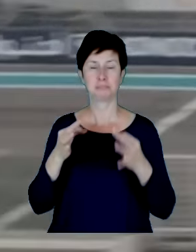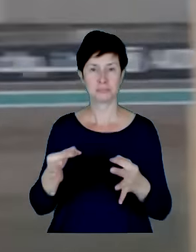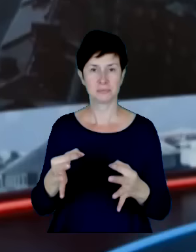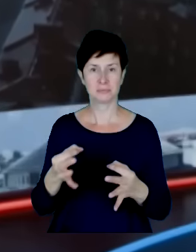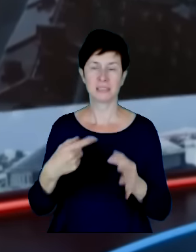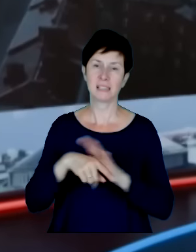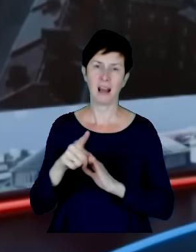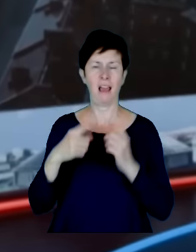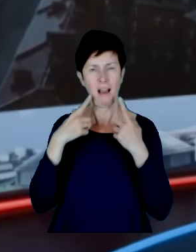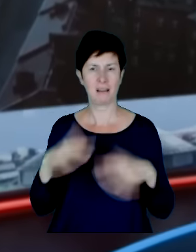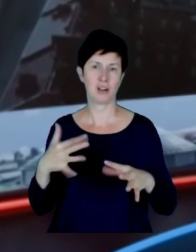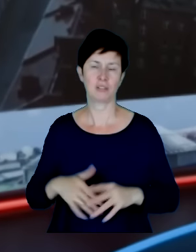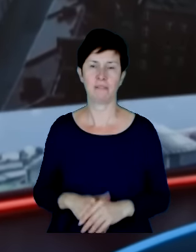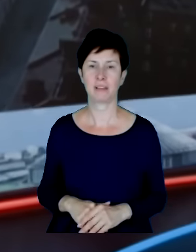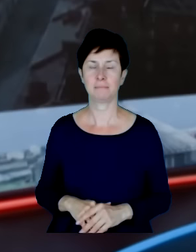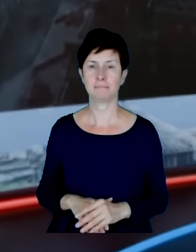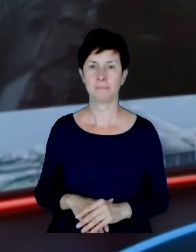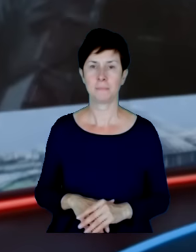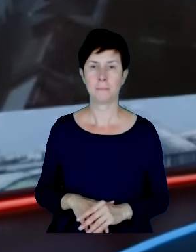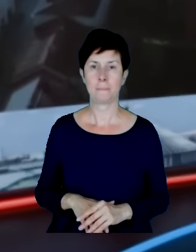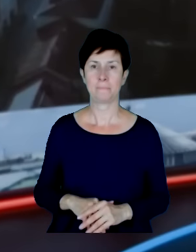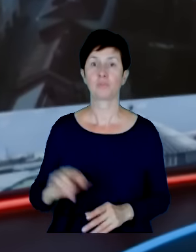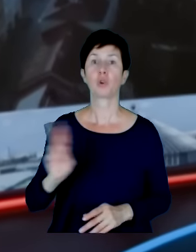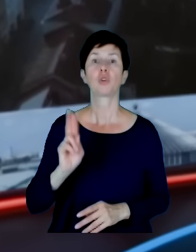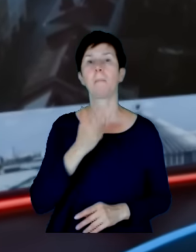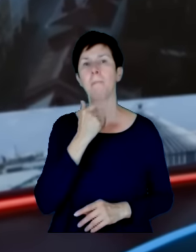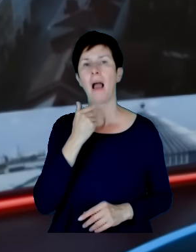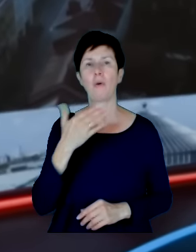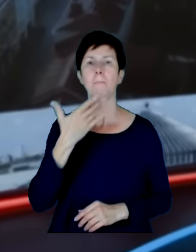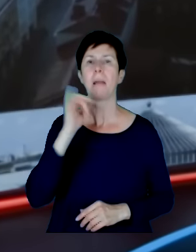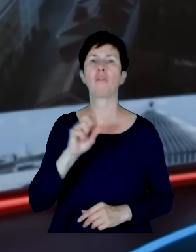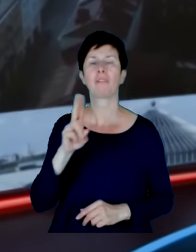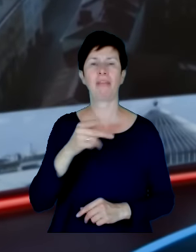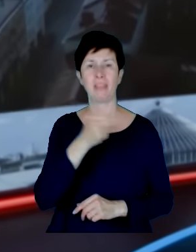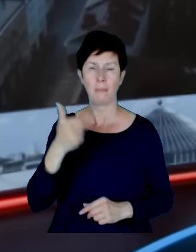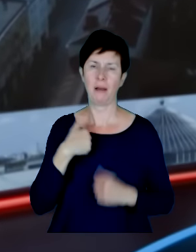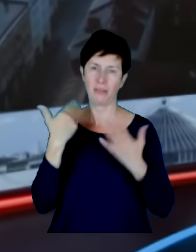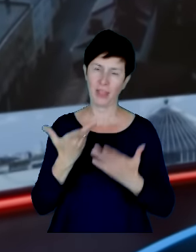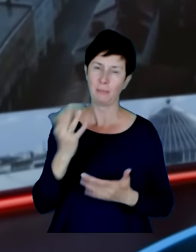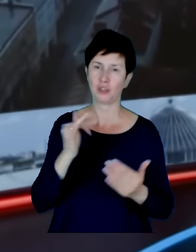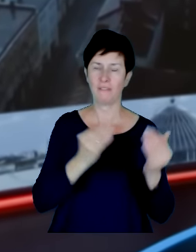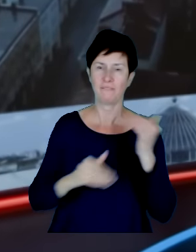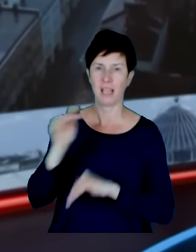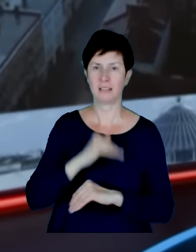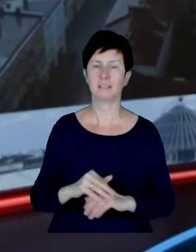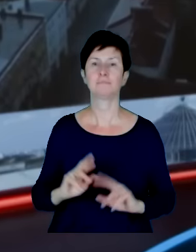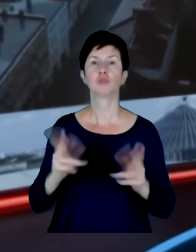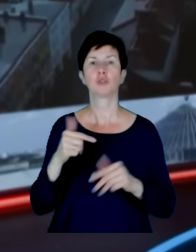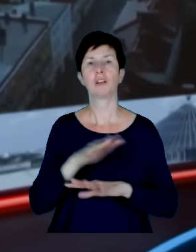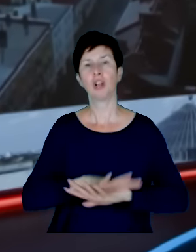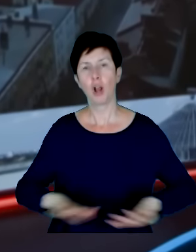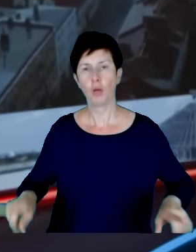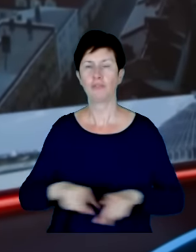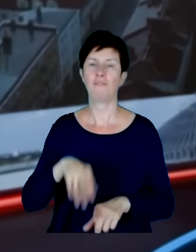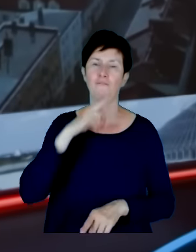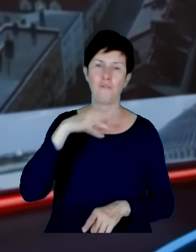rozrywki komu mało majówkowy tematów to zaraz podrzucimy następne propozycje pochodzić będą z lądu i z wody ale to